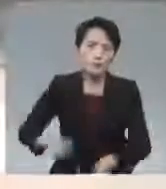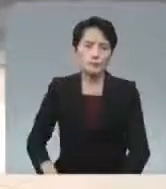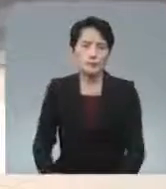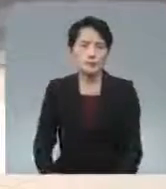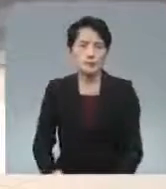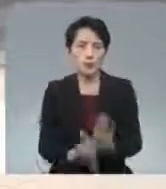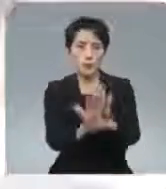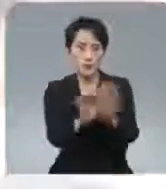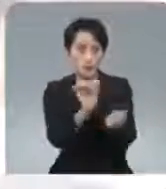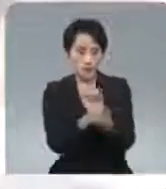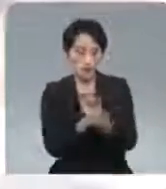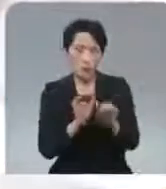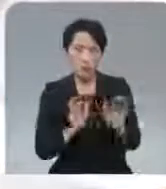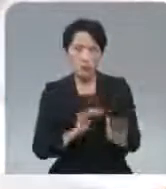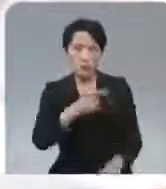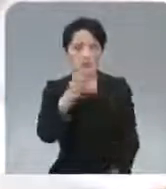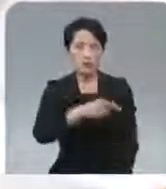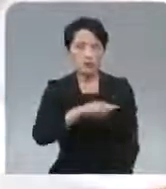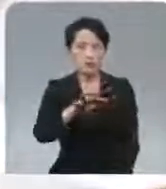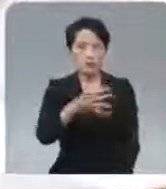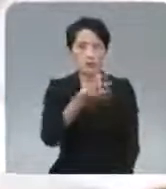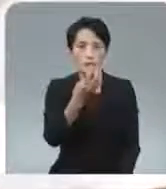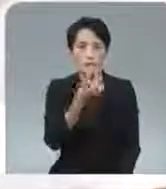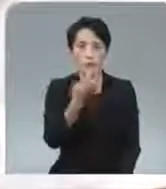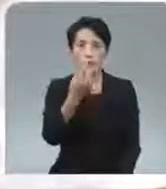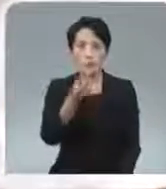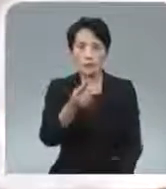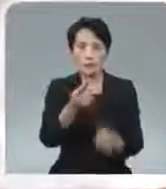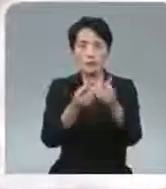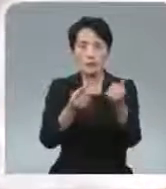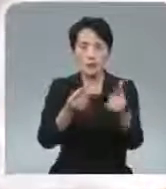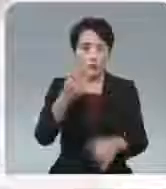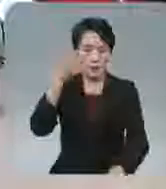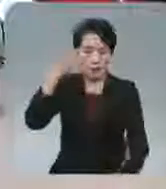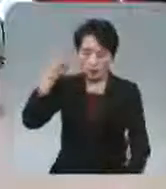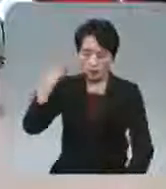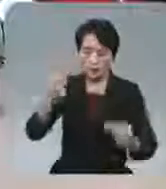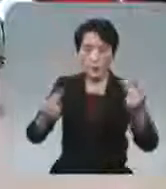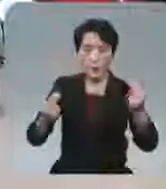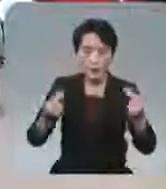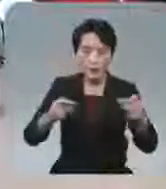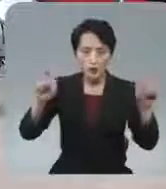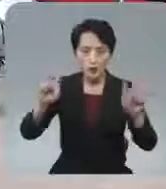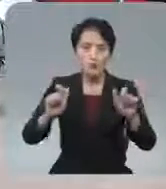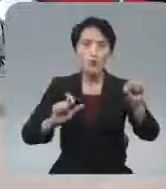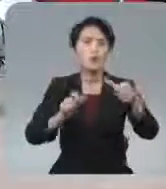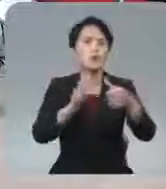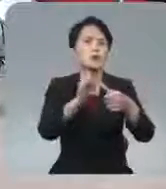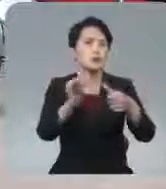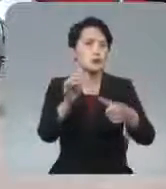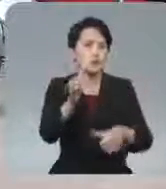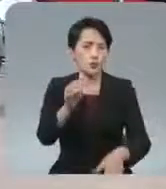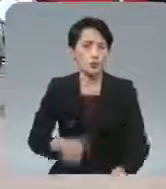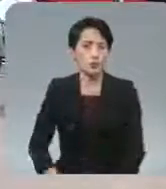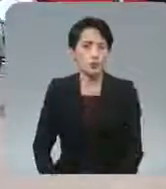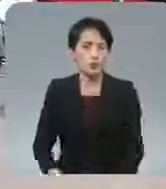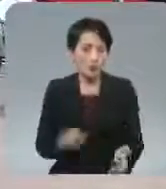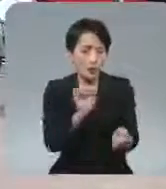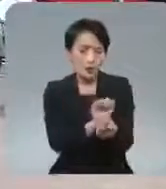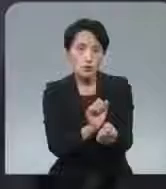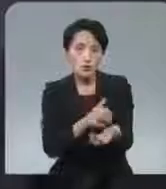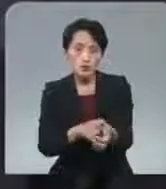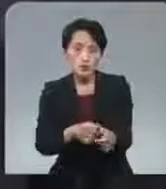em gửi ban đối lập phòng dịch Trung ương thuộc cơ quan quản lý Dịch bệnh Hàn Quốc kaja công bố tính đến 0 giờ ngày 21 tháng 10